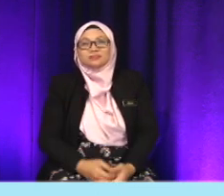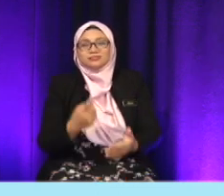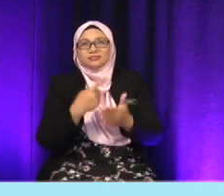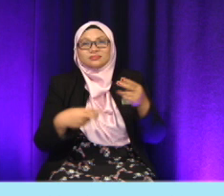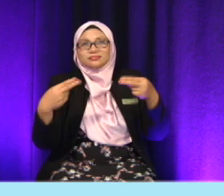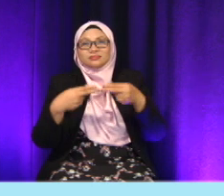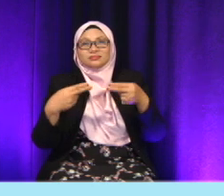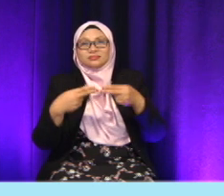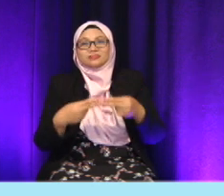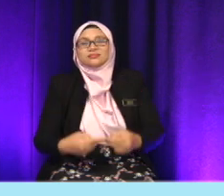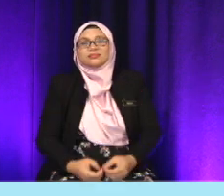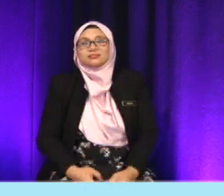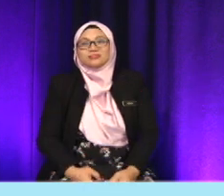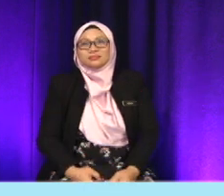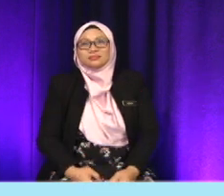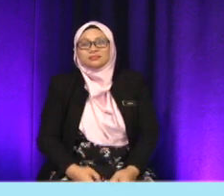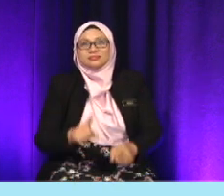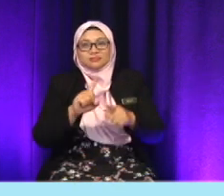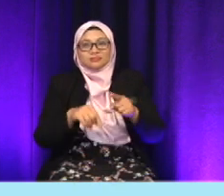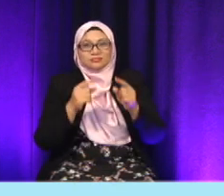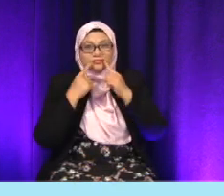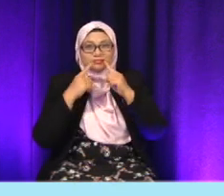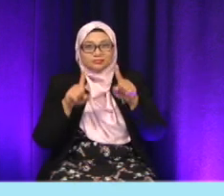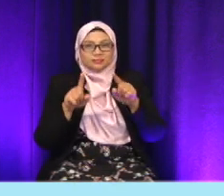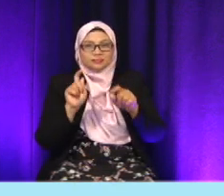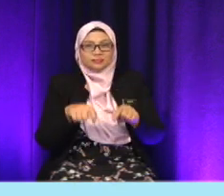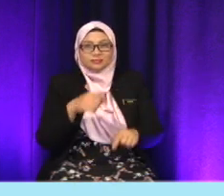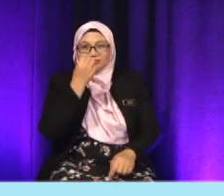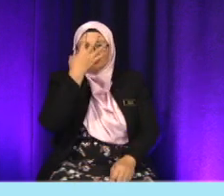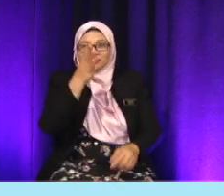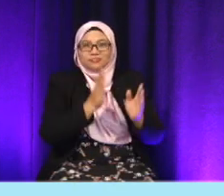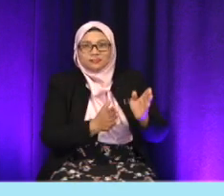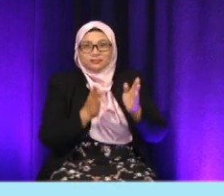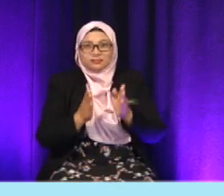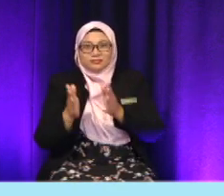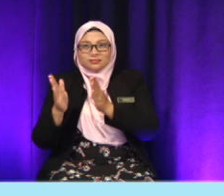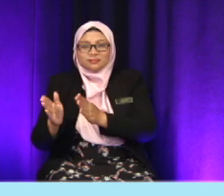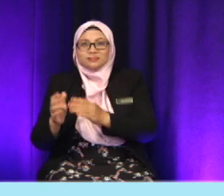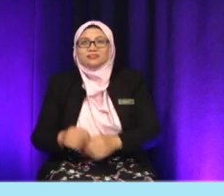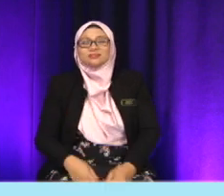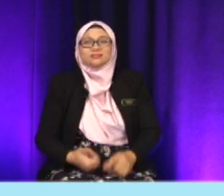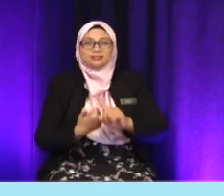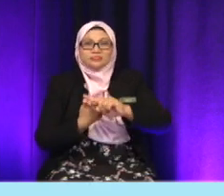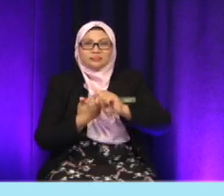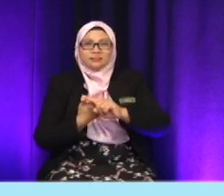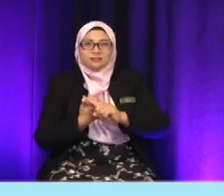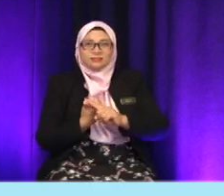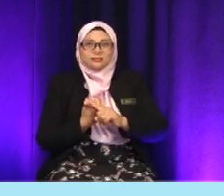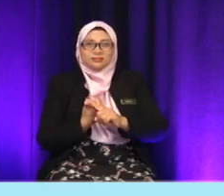ini kita Terangkan step by step Oke langkah yang pertama yang pertama nak Terangkan baris tuh